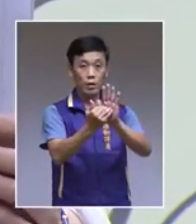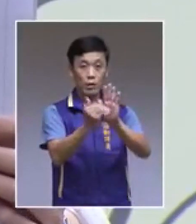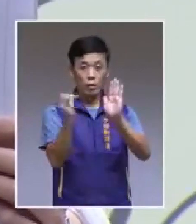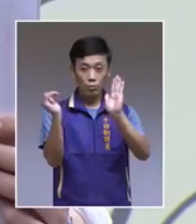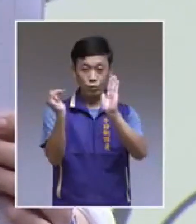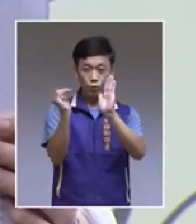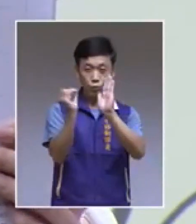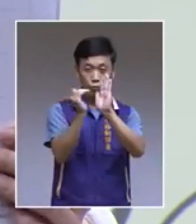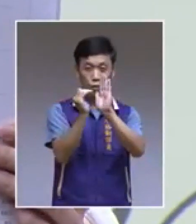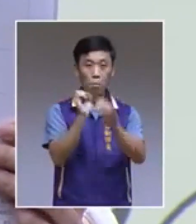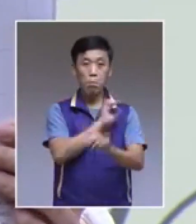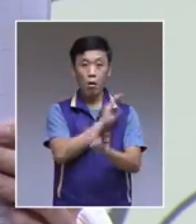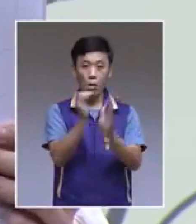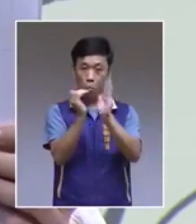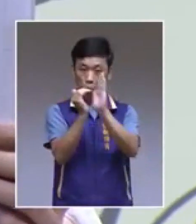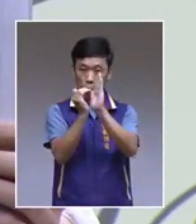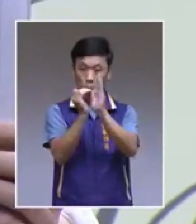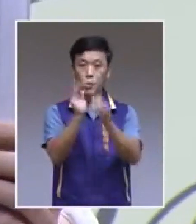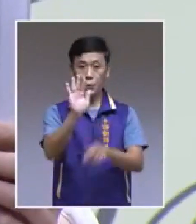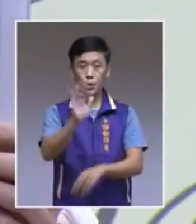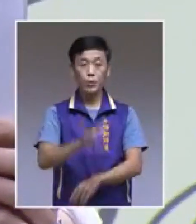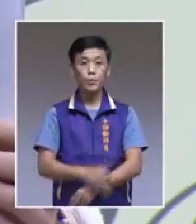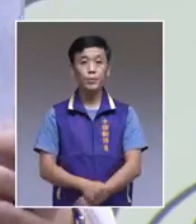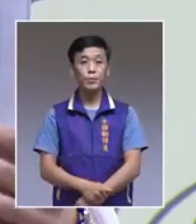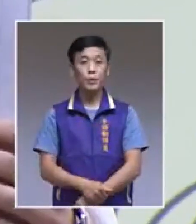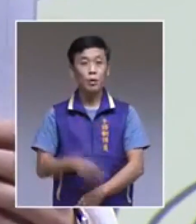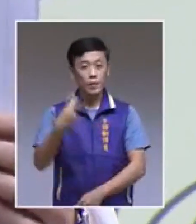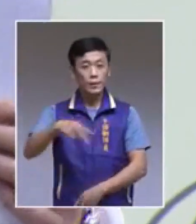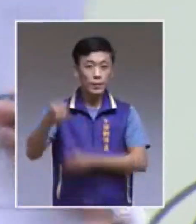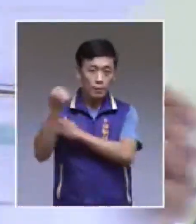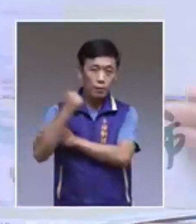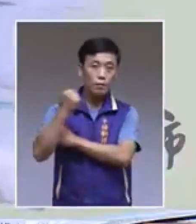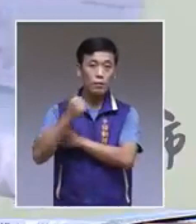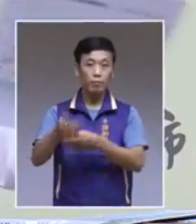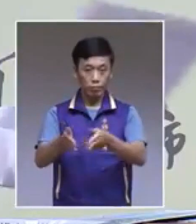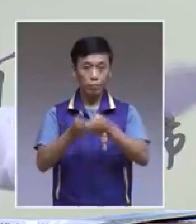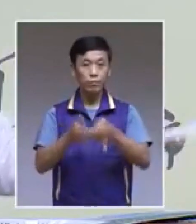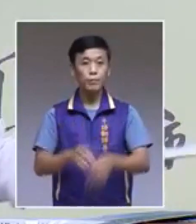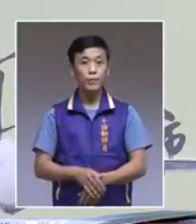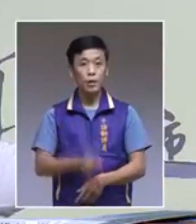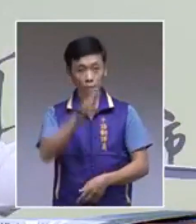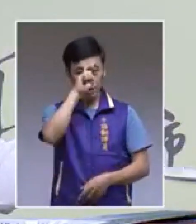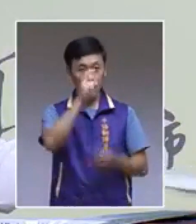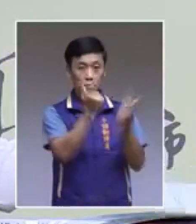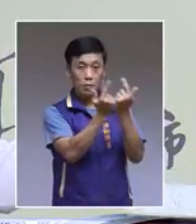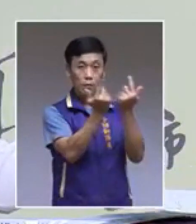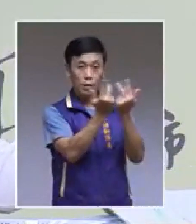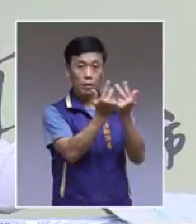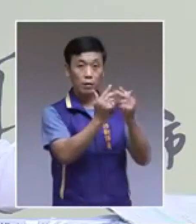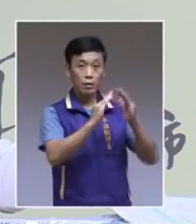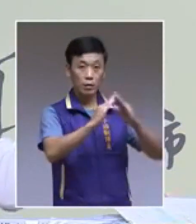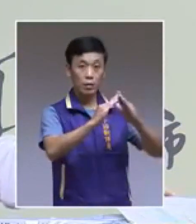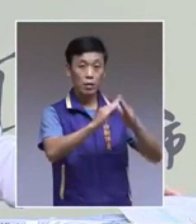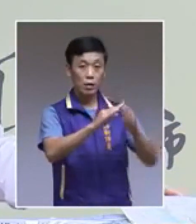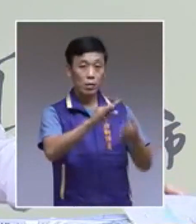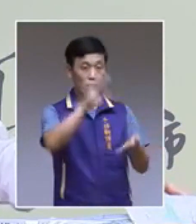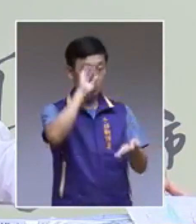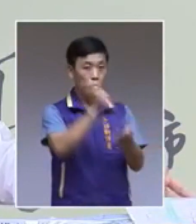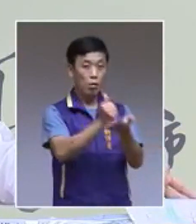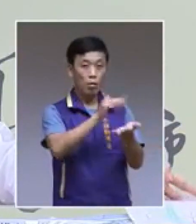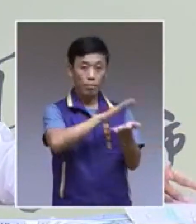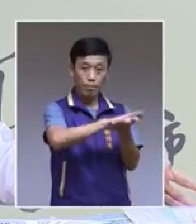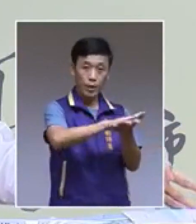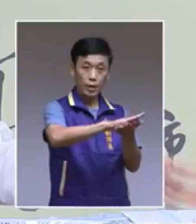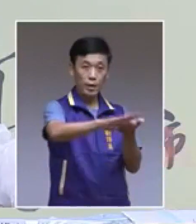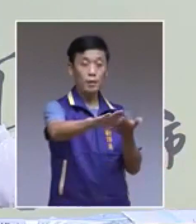以我想我们再更努力一点，希望说双北的这个清零也能够迅速